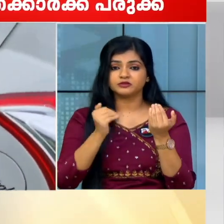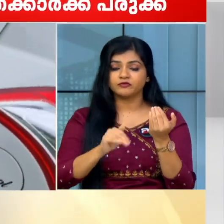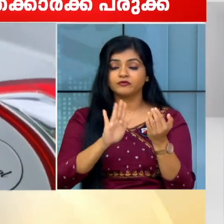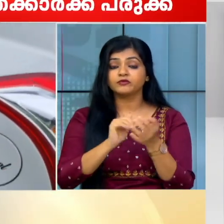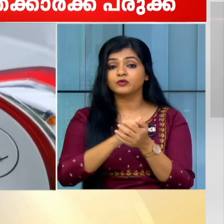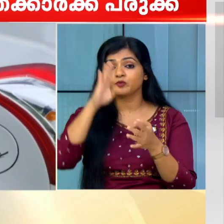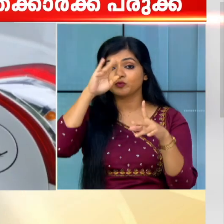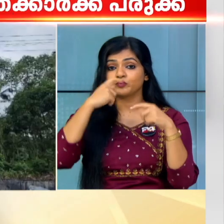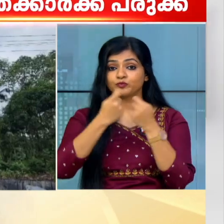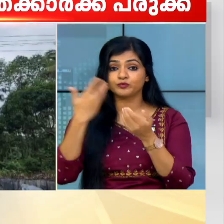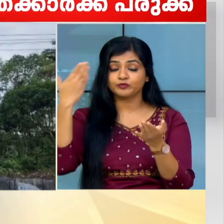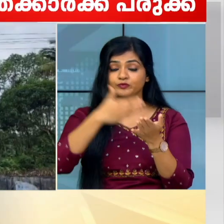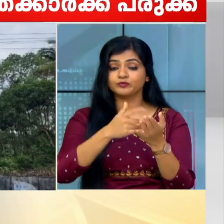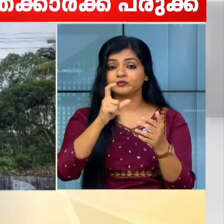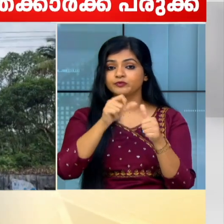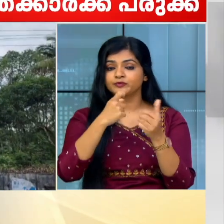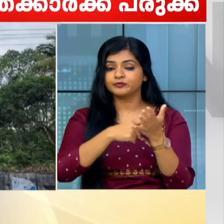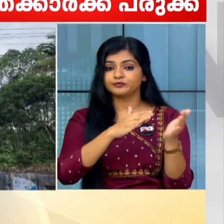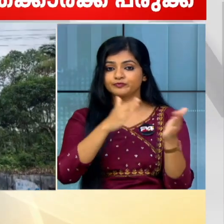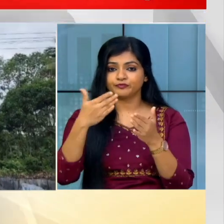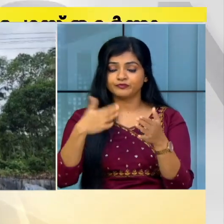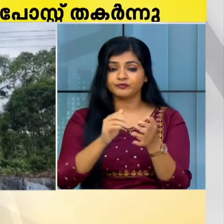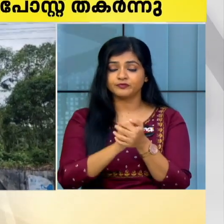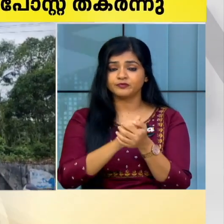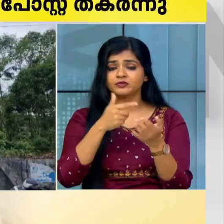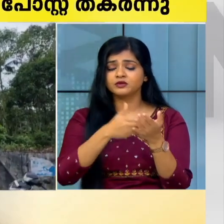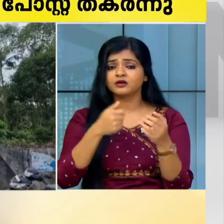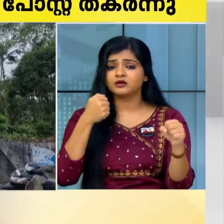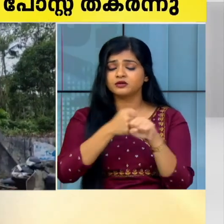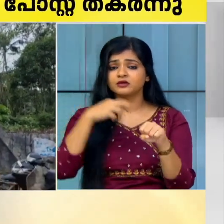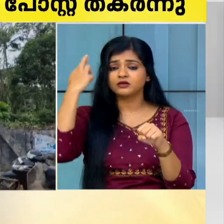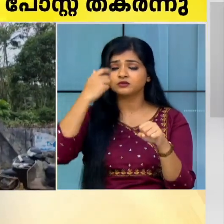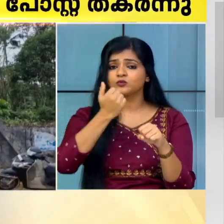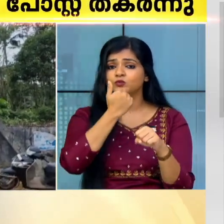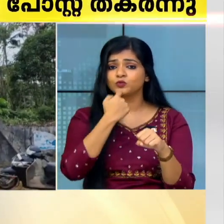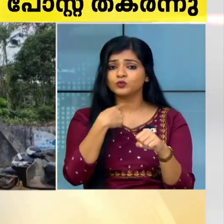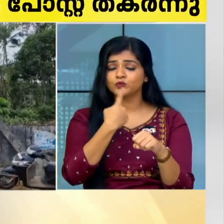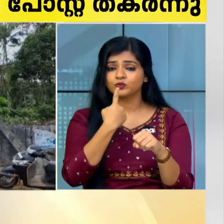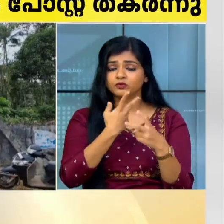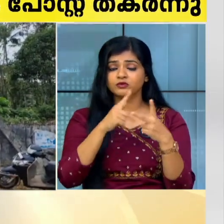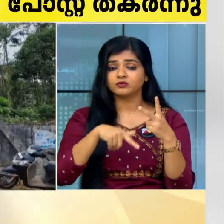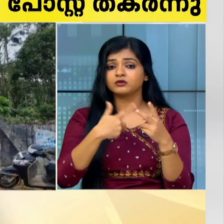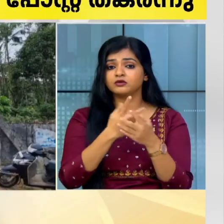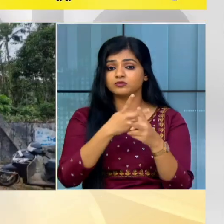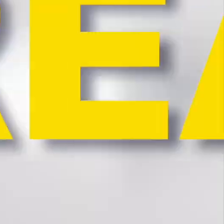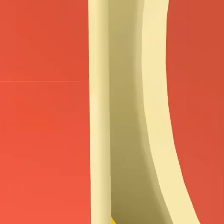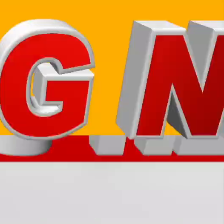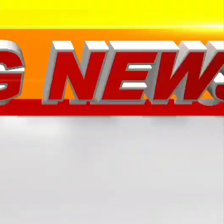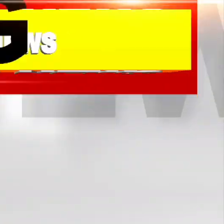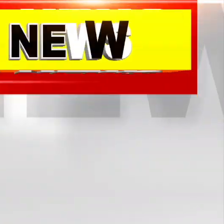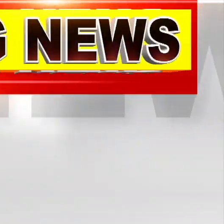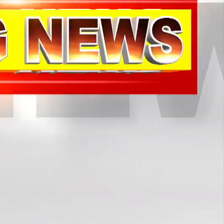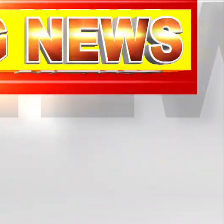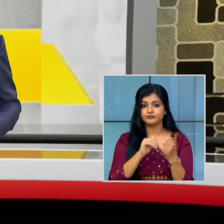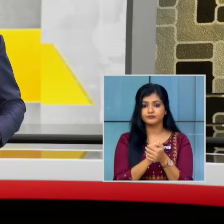ആളുകൾ എത്തിയാണ് ഈ വാഹനം അവിടെ നിന്ന് നീക്കം ചെയ്തത്. എന്താണ് അപകടത്തിന്റെ കാരണം, ആരുടെ ഭാഗത്താണ് പിഴവ്, തെറ്റ് സംഭവിച്ചതെന്നതിനെ കുറിച്ച് പോലീസ് അന്വേഷിക്കുന്നുണ്ട്.